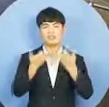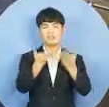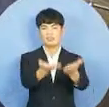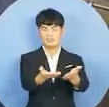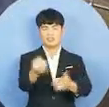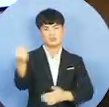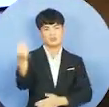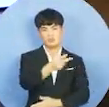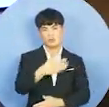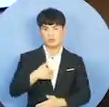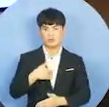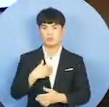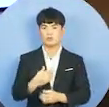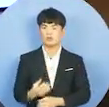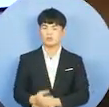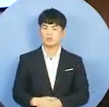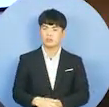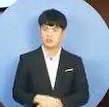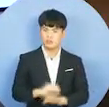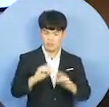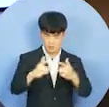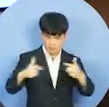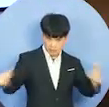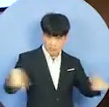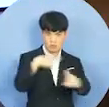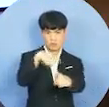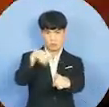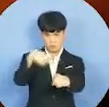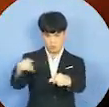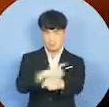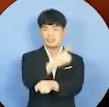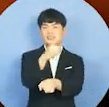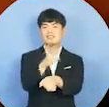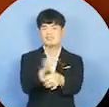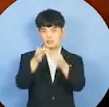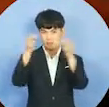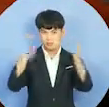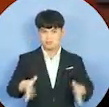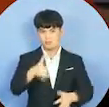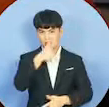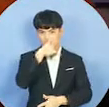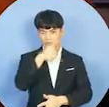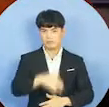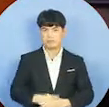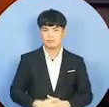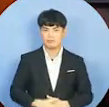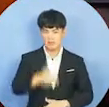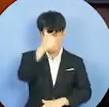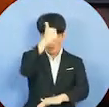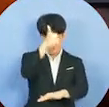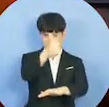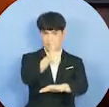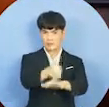및 축제 개요 설명, 봉사자 친절 및 안내 교육 등의 내용으로 1시간 동안 진행됐습니다.